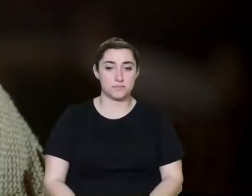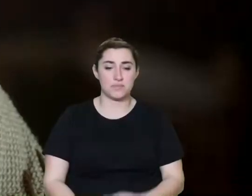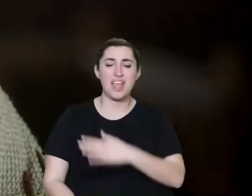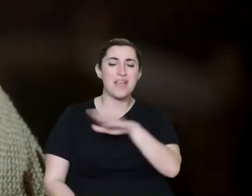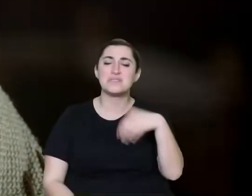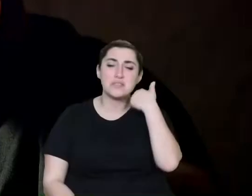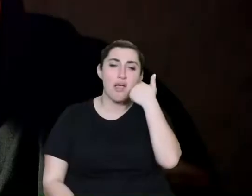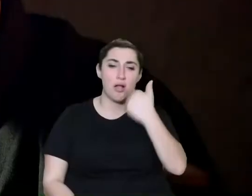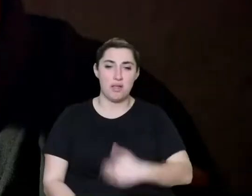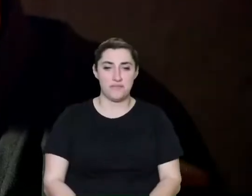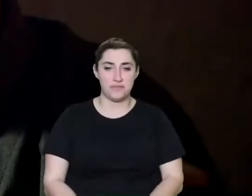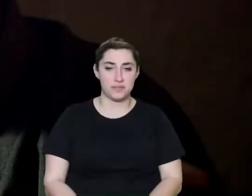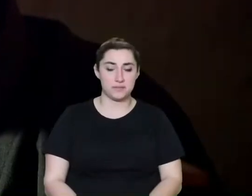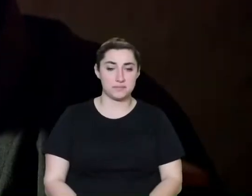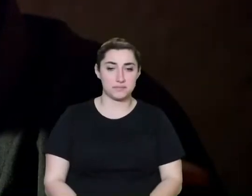Cümlesi yalan.